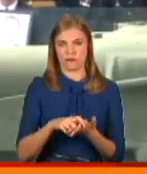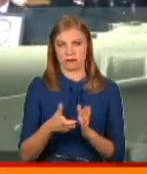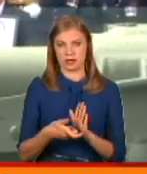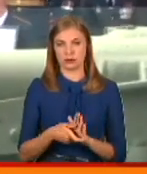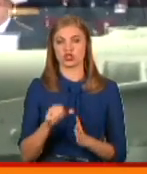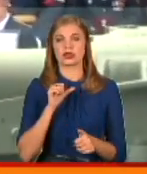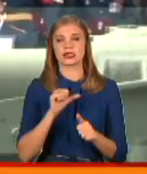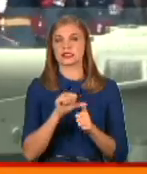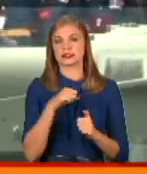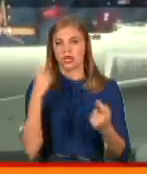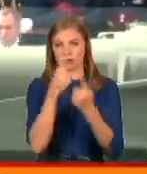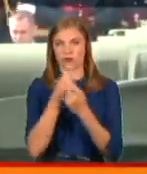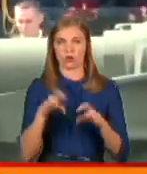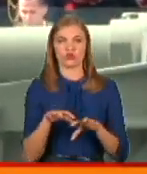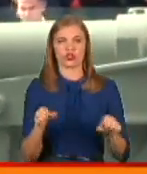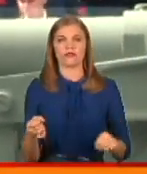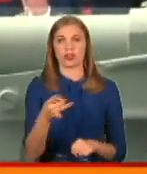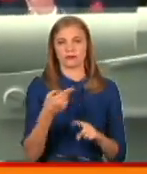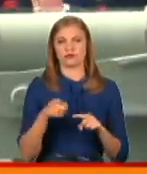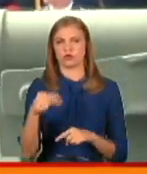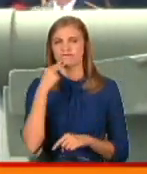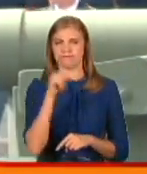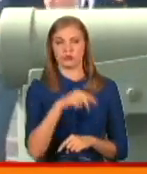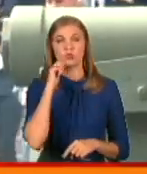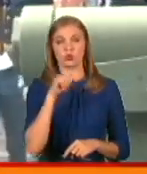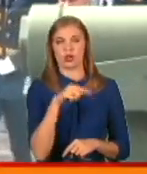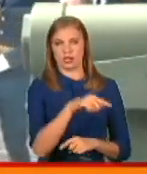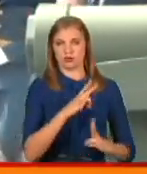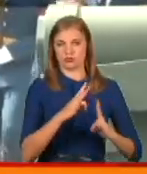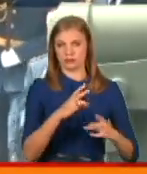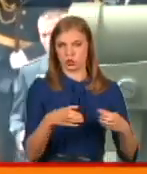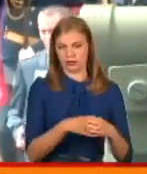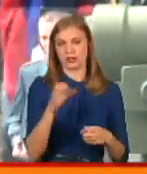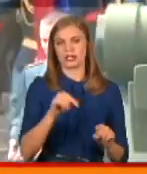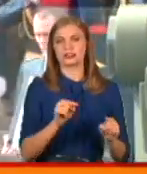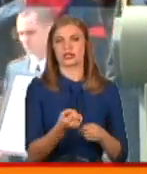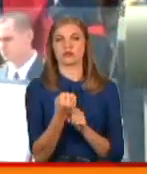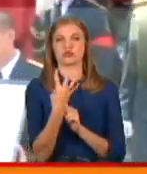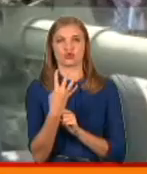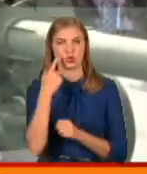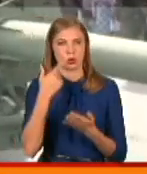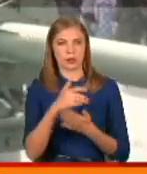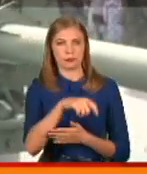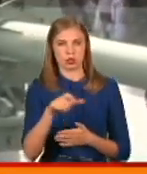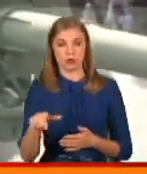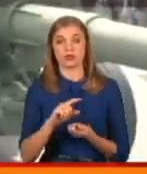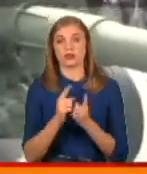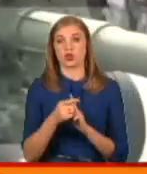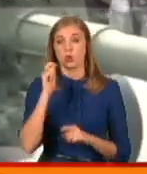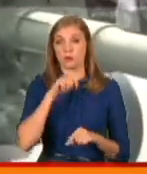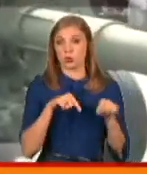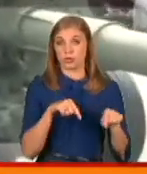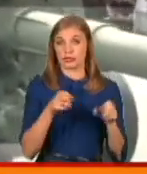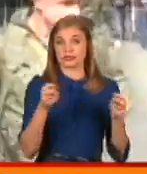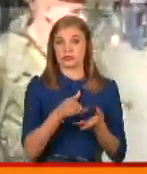приміщення. Самопроголошена влада республіки у всьому звинуватила українську ДРГ і навіть затримала 14 підозрюваних. Натомість